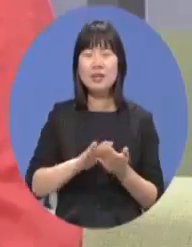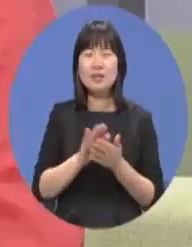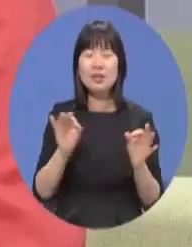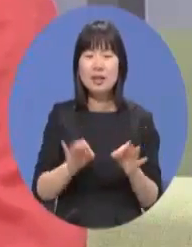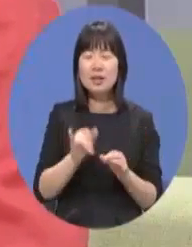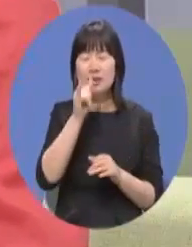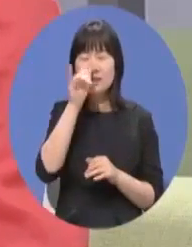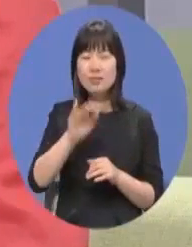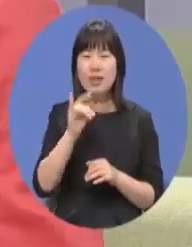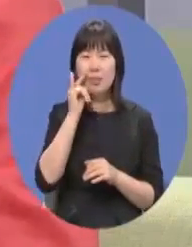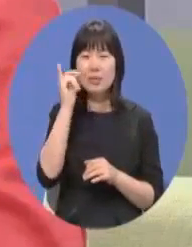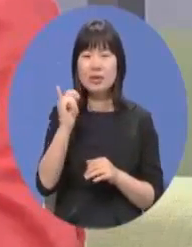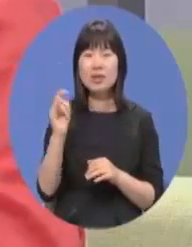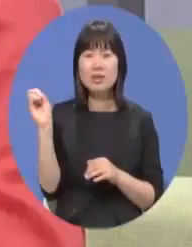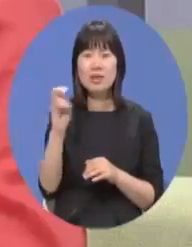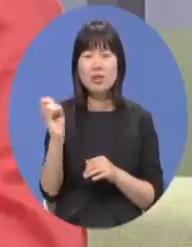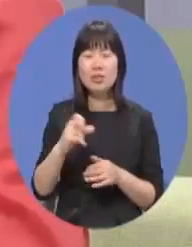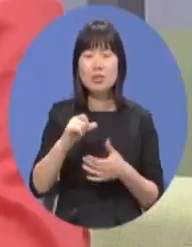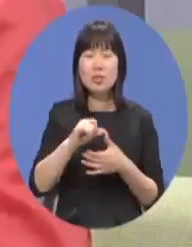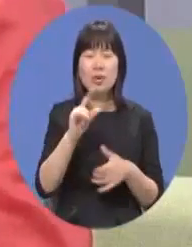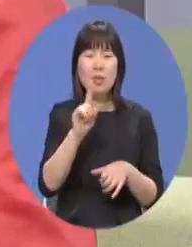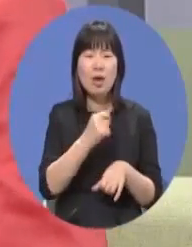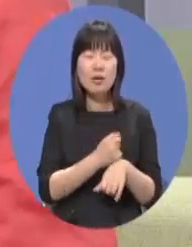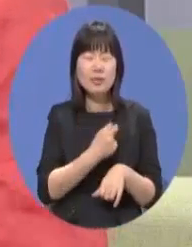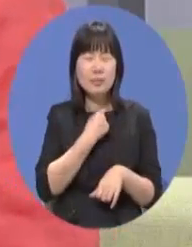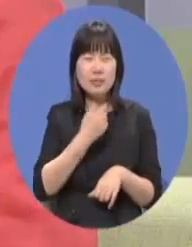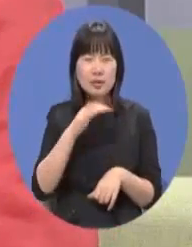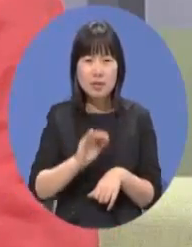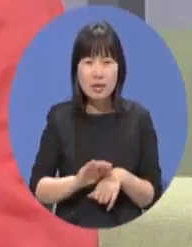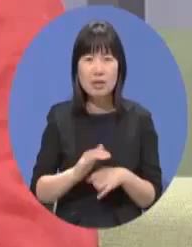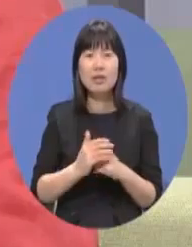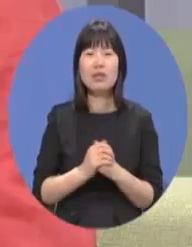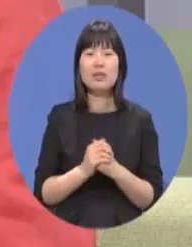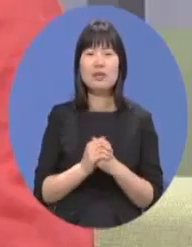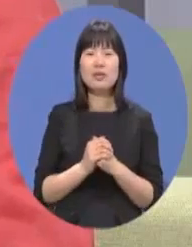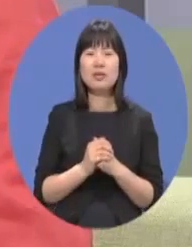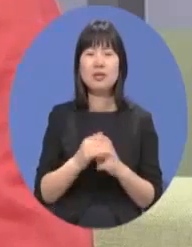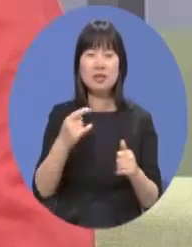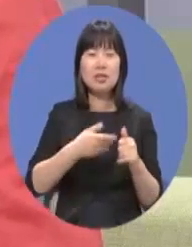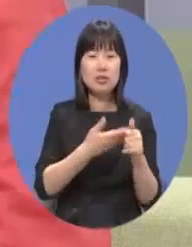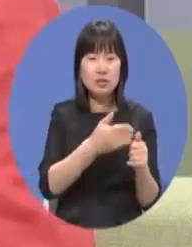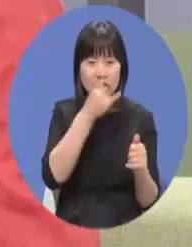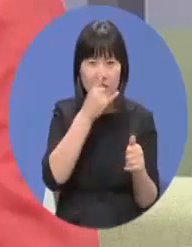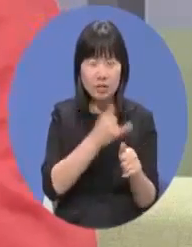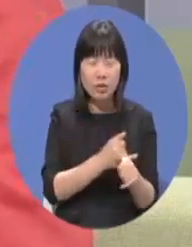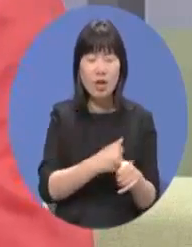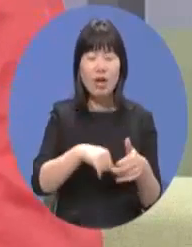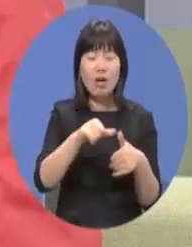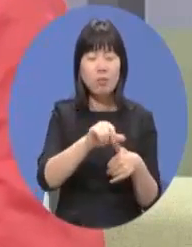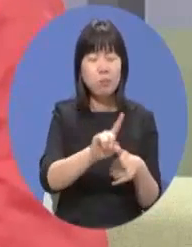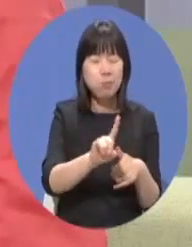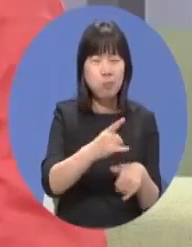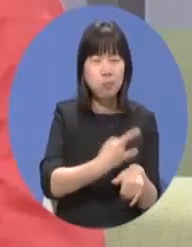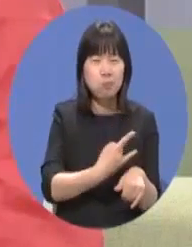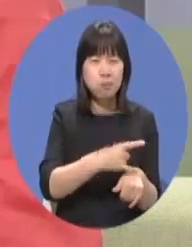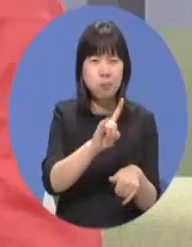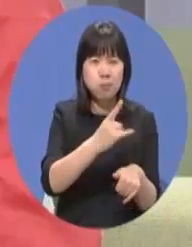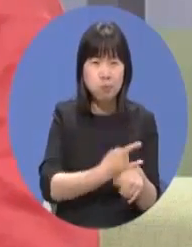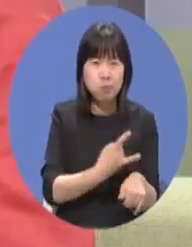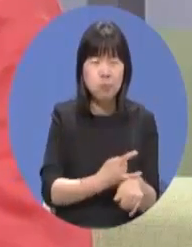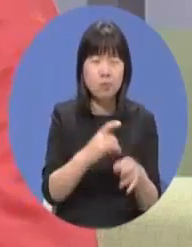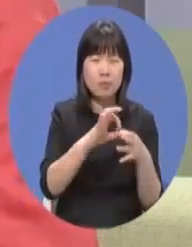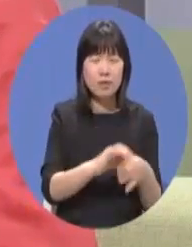잠깐 나왔지만 어머니가 자꾸 도훈이가 뭘 하고 싶은데 가르쳐 주시고 도훈아 뭐해 계속